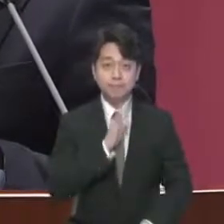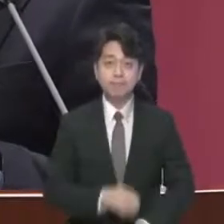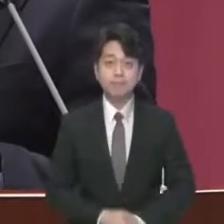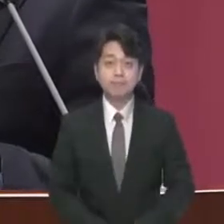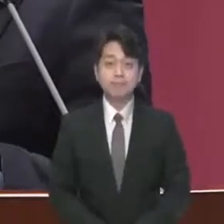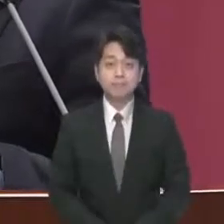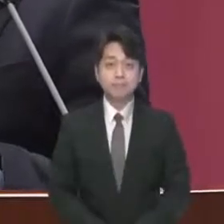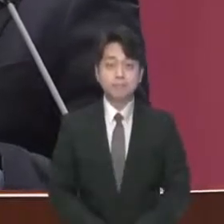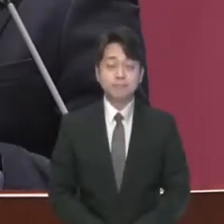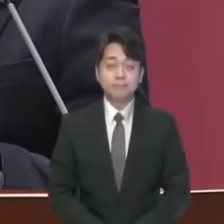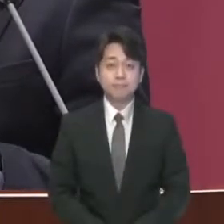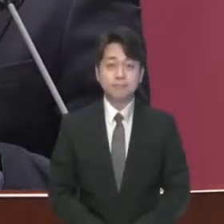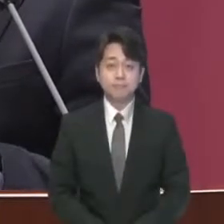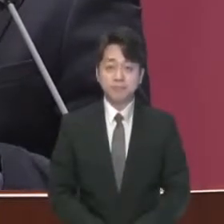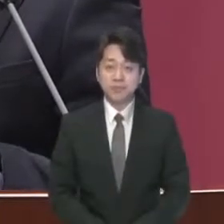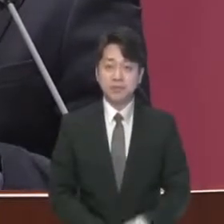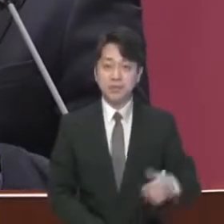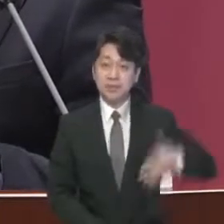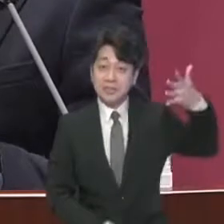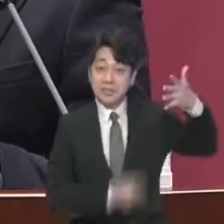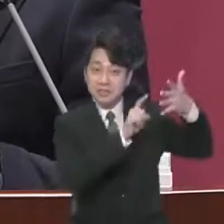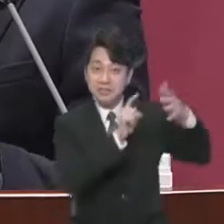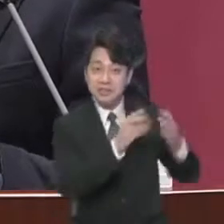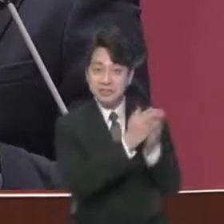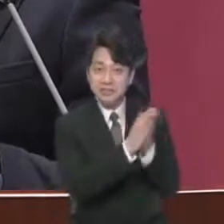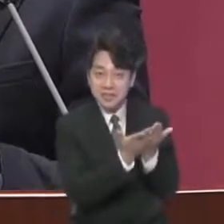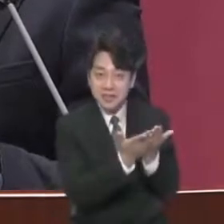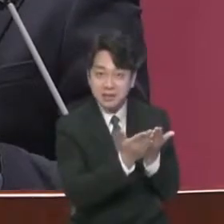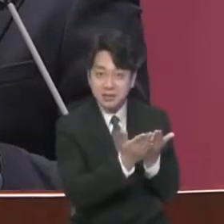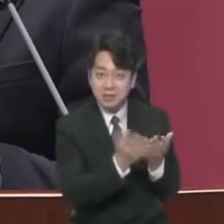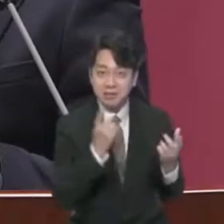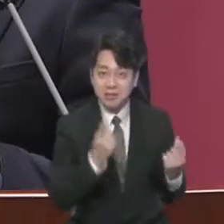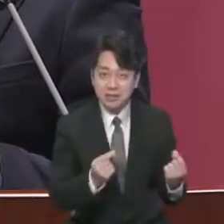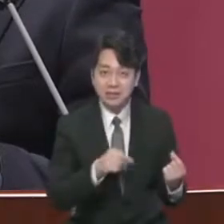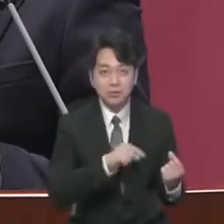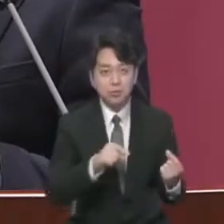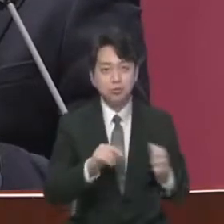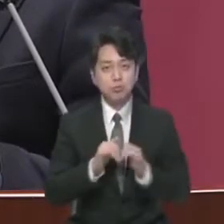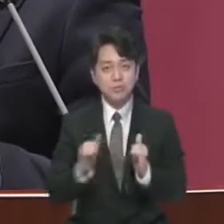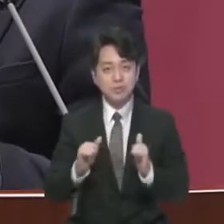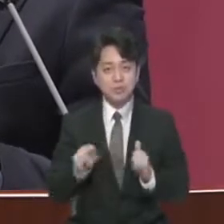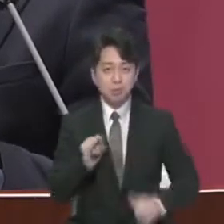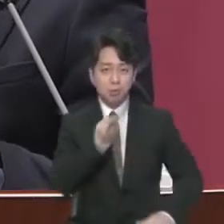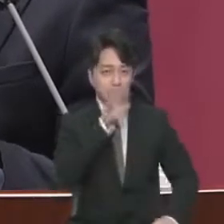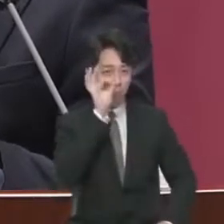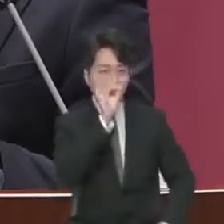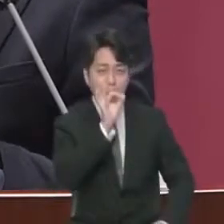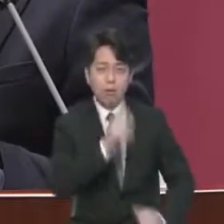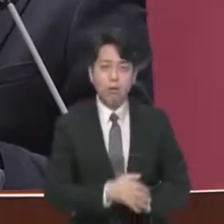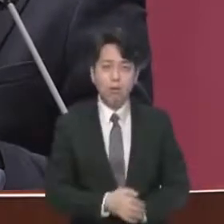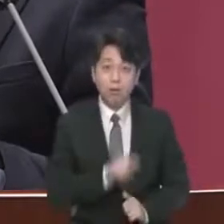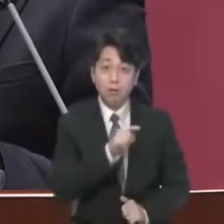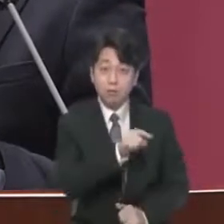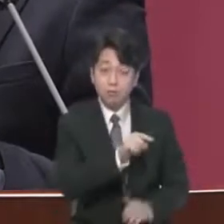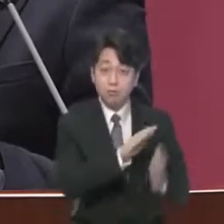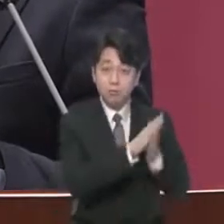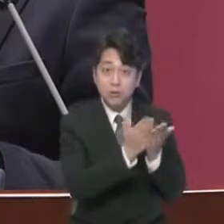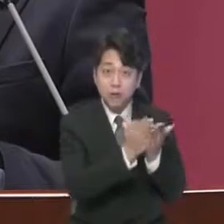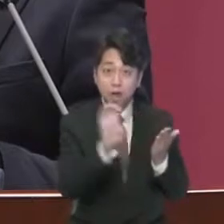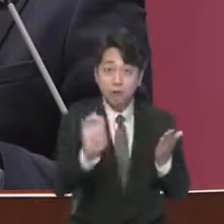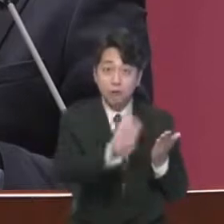그리고 일각에서는 문제의 도서를 두고 우려를 제기한 저나 많은 국민들에게 이미 50년 전에 유럽에서 발간됐고 해외에서 상까지